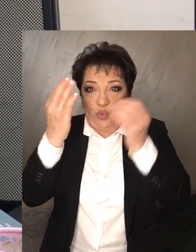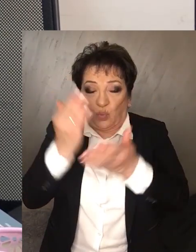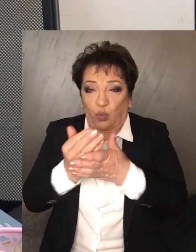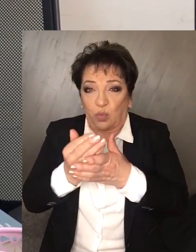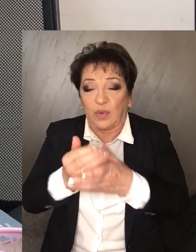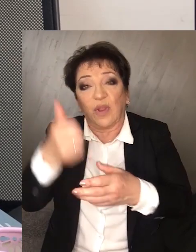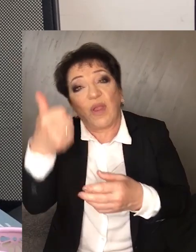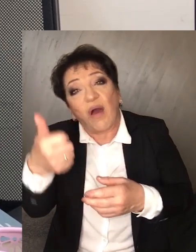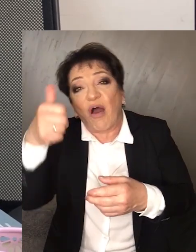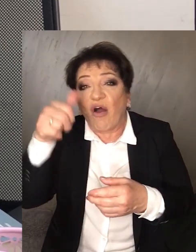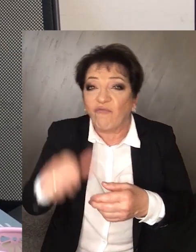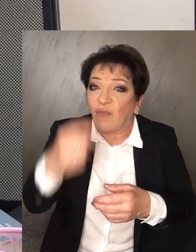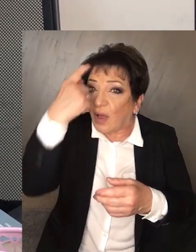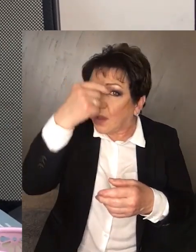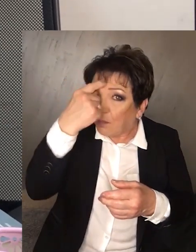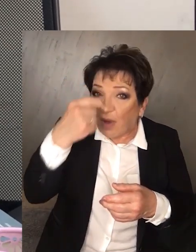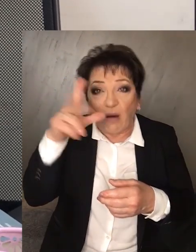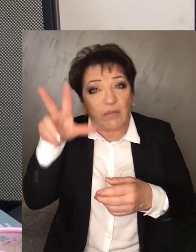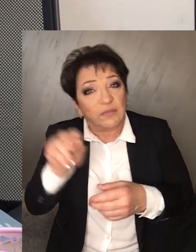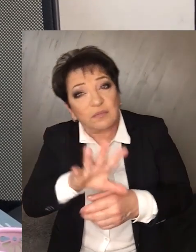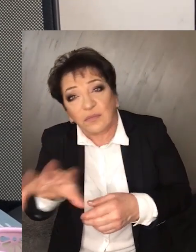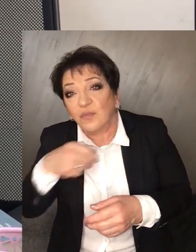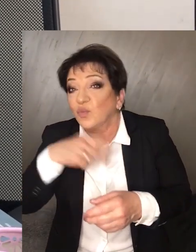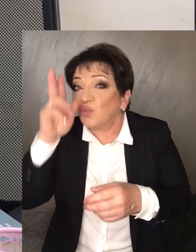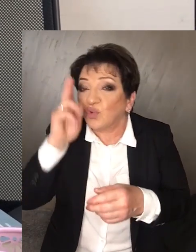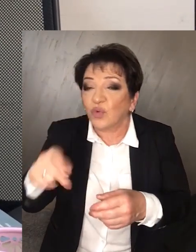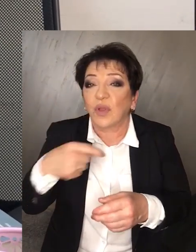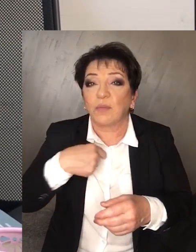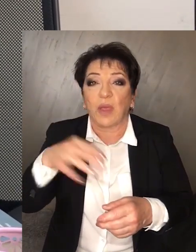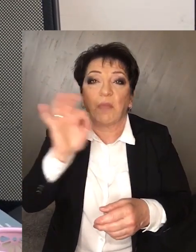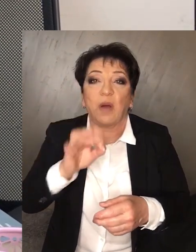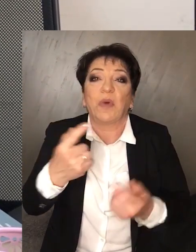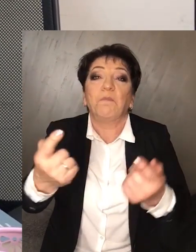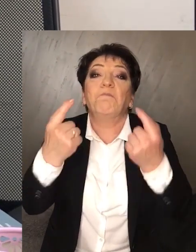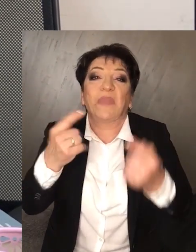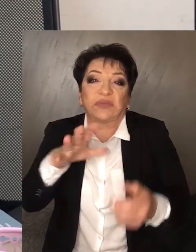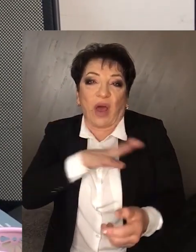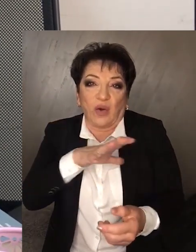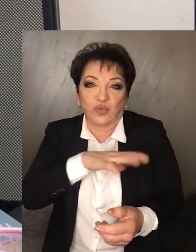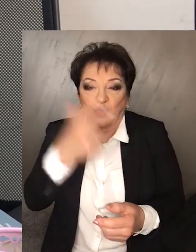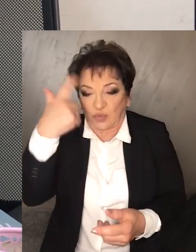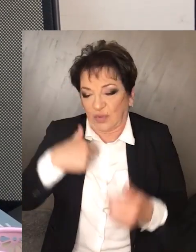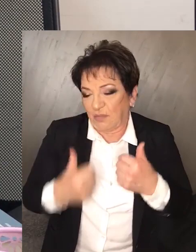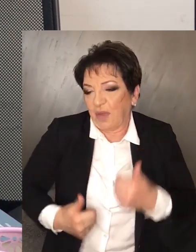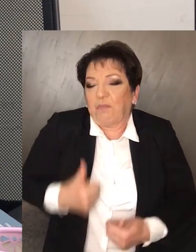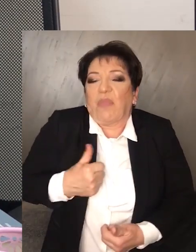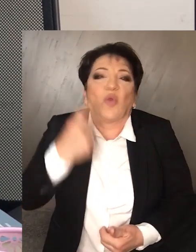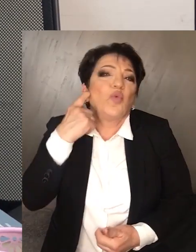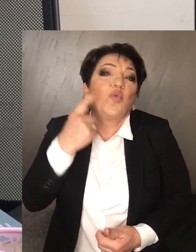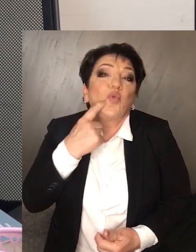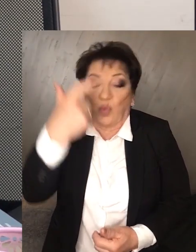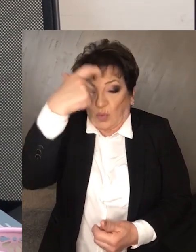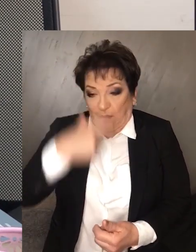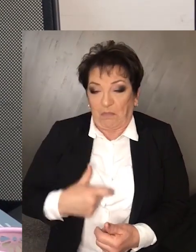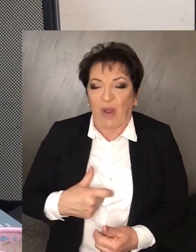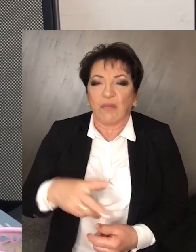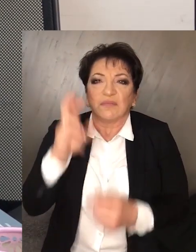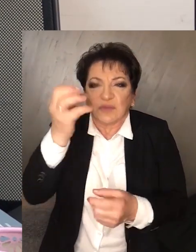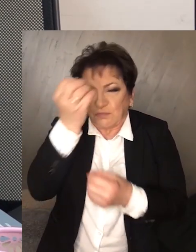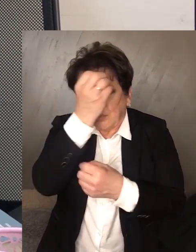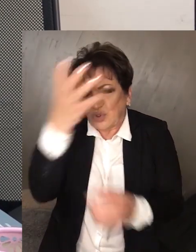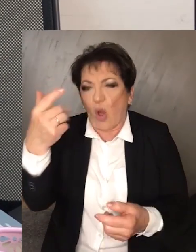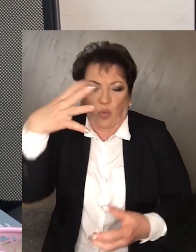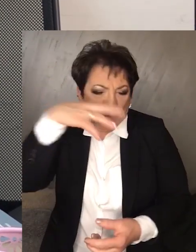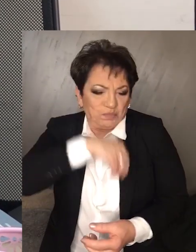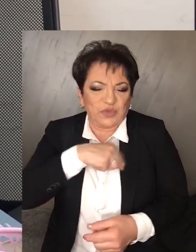Ես չգիտեմ լավ է թե վատ, ես չգիտեմ բարեբախտաբար թե դժբախտաբար, բայց իմ համար մեծ հարստություն է